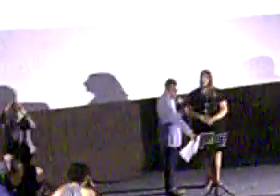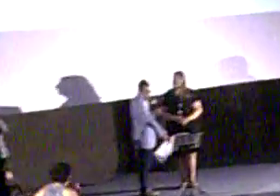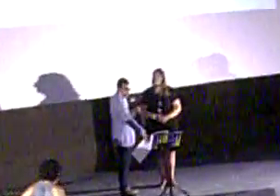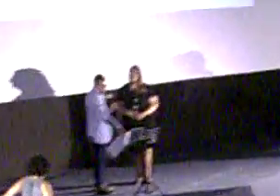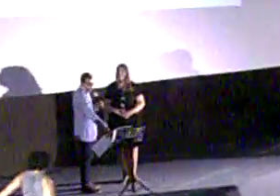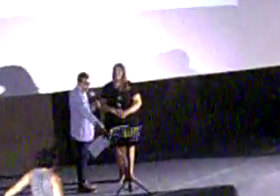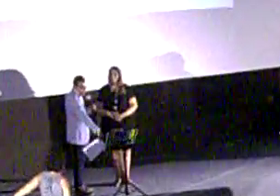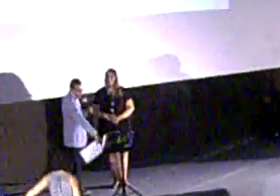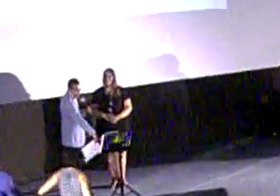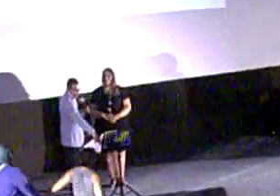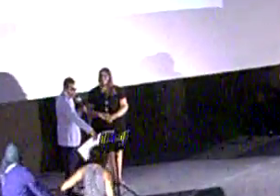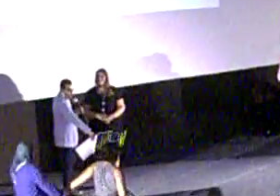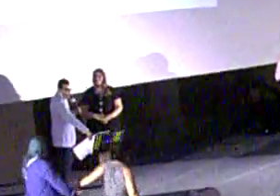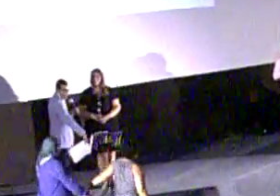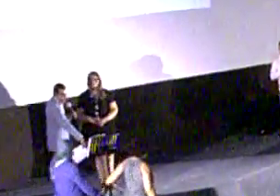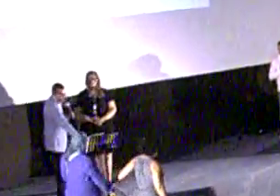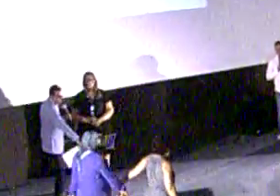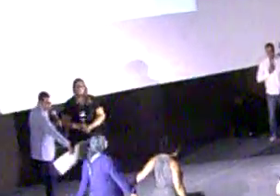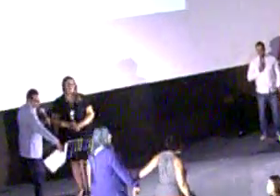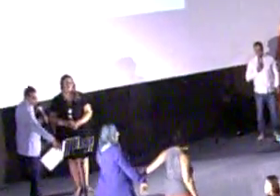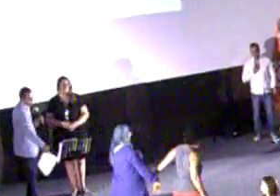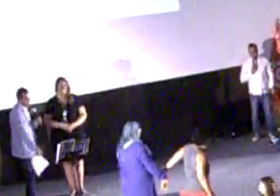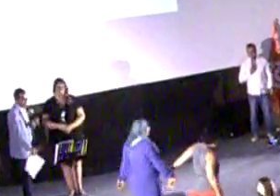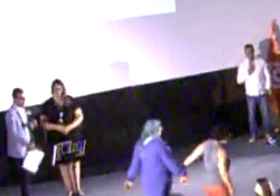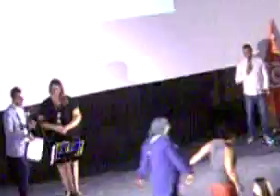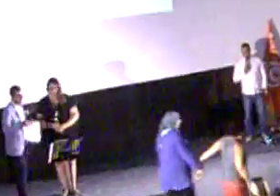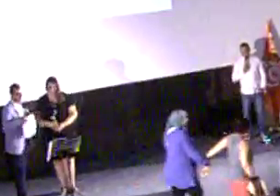الفئات هشاشة من الشباب ومن النساء.